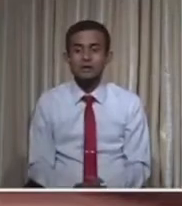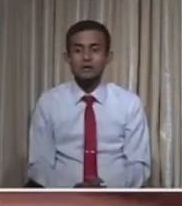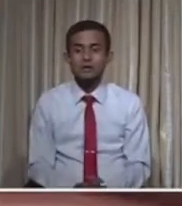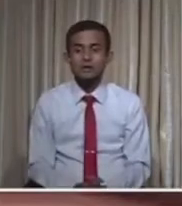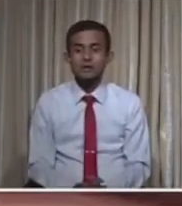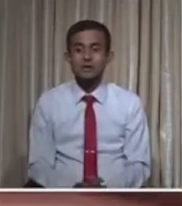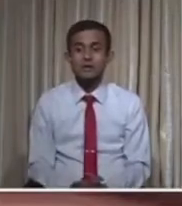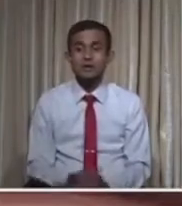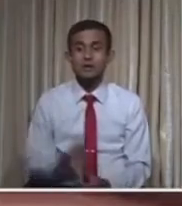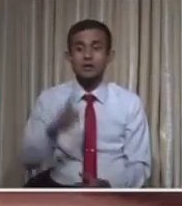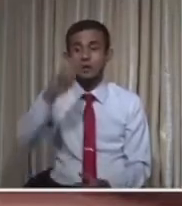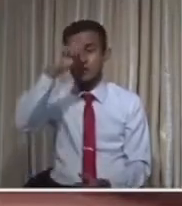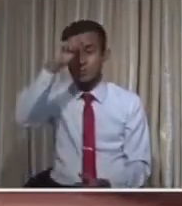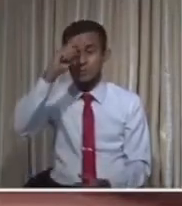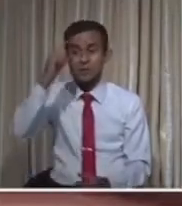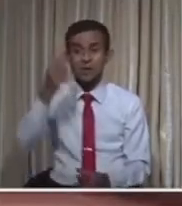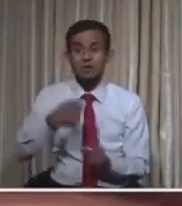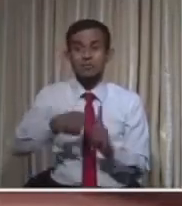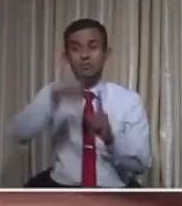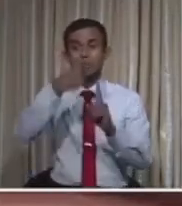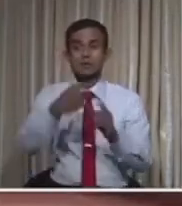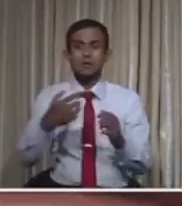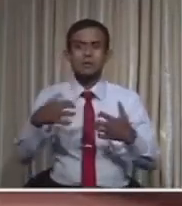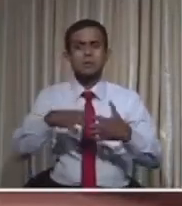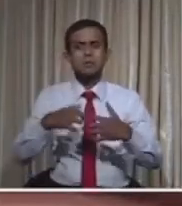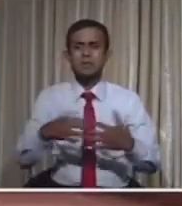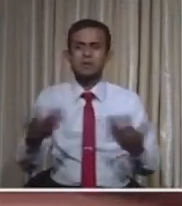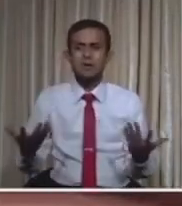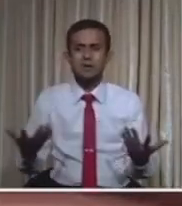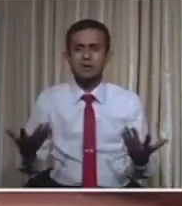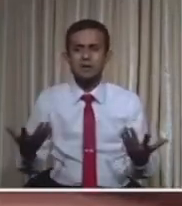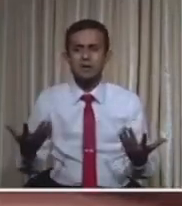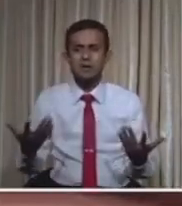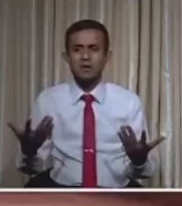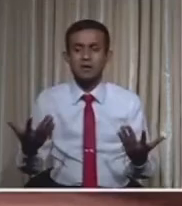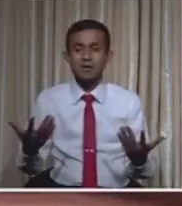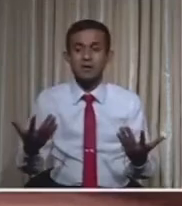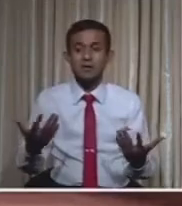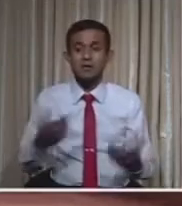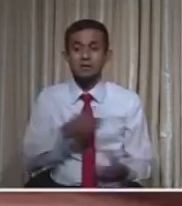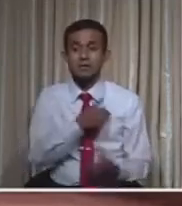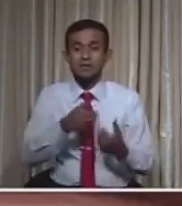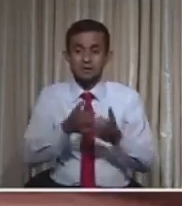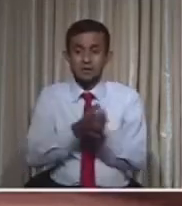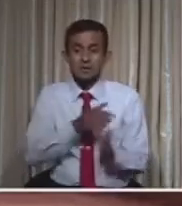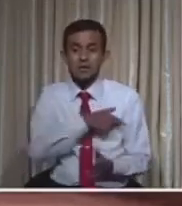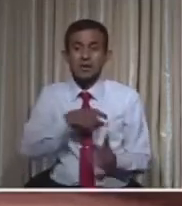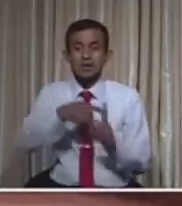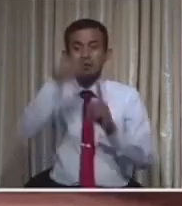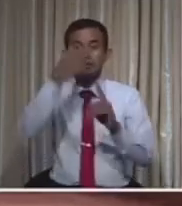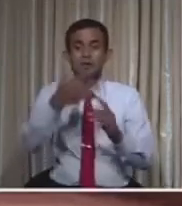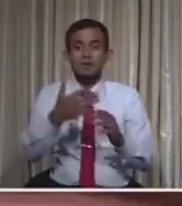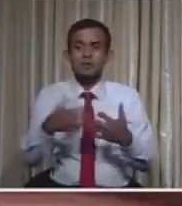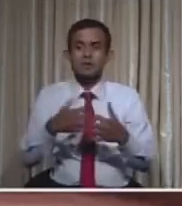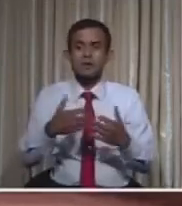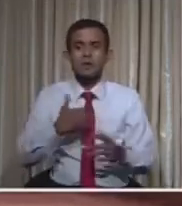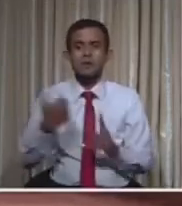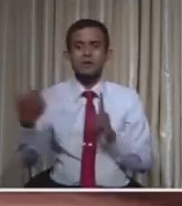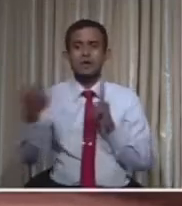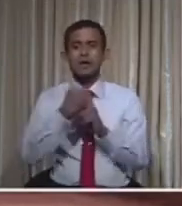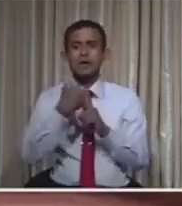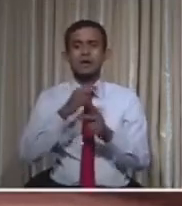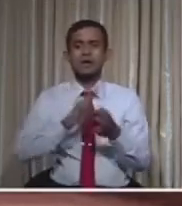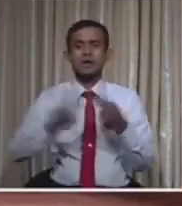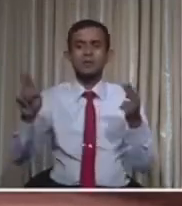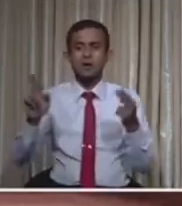ඒ ලොක්කණක් ගත්තට කිසි ප්‍රශ්නයක් නෑ. ලොක්කණක් ගත්තට කිසි ප්‍රශ්නයක් නෑ. අපිට ගහන්න එපා. ඒකයි